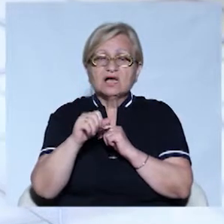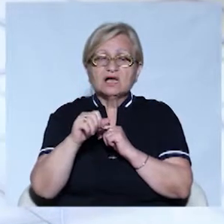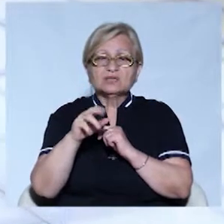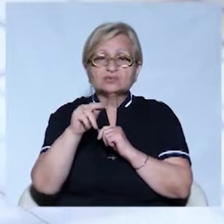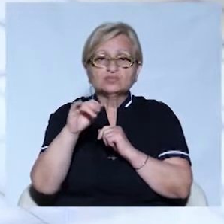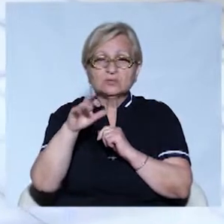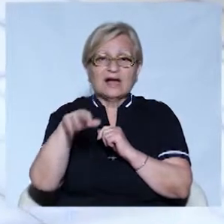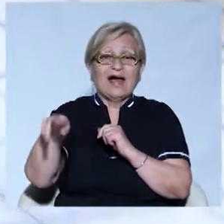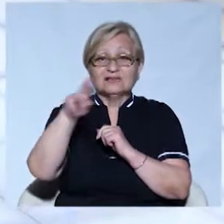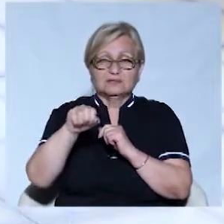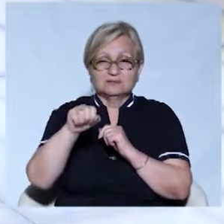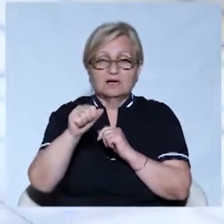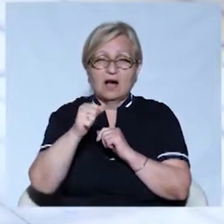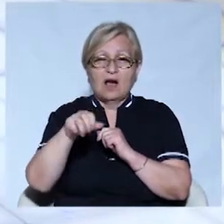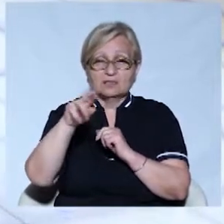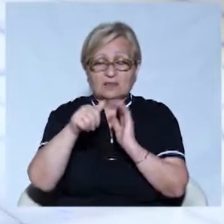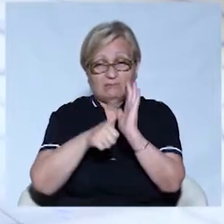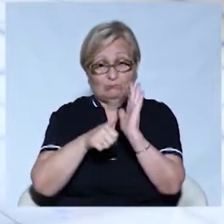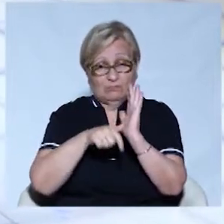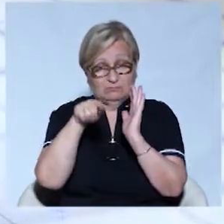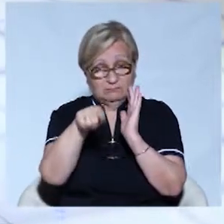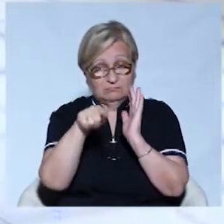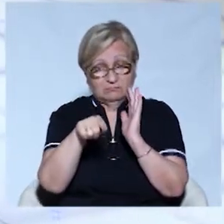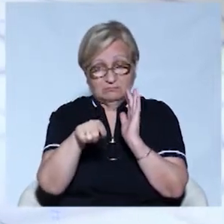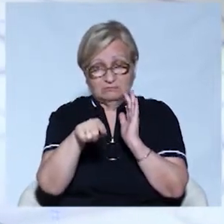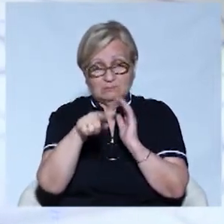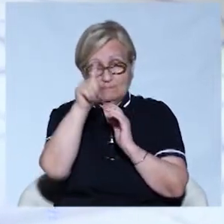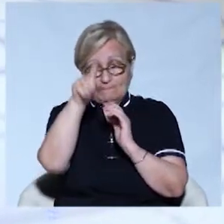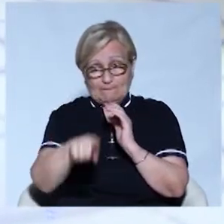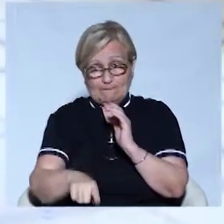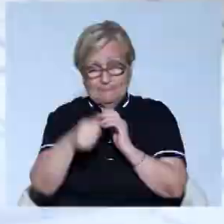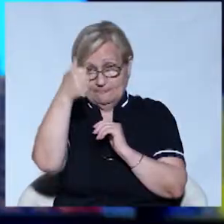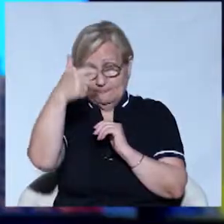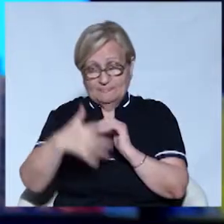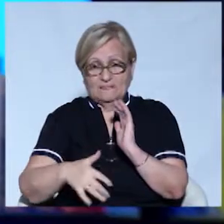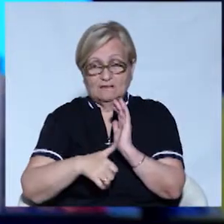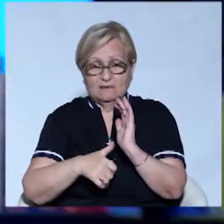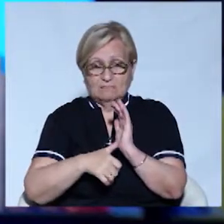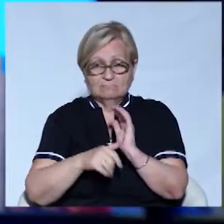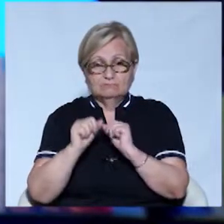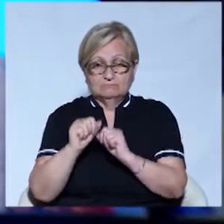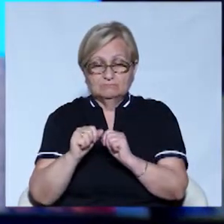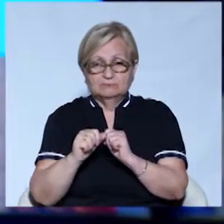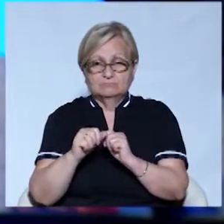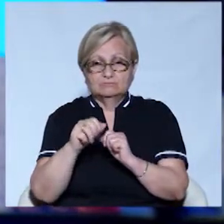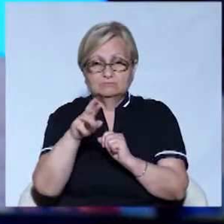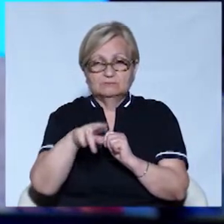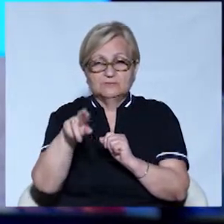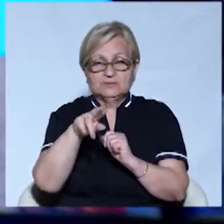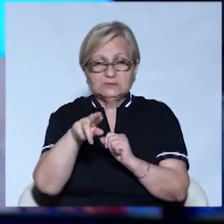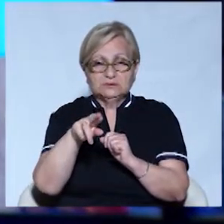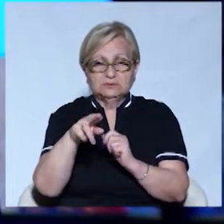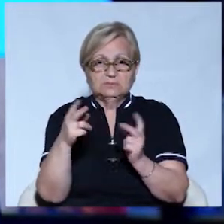საჩუქარო. აი, სწორედ ამ მეექვსე ბრუნვაში ეს თანამიმდევრობა ასეა დაცული. დონი